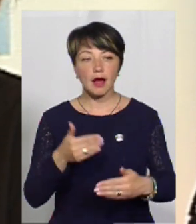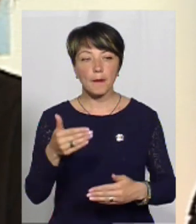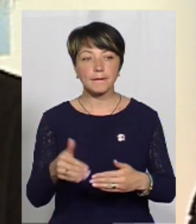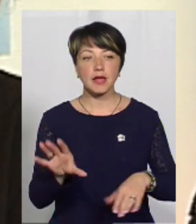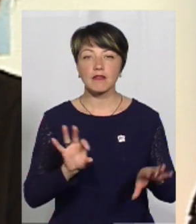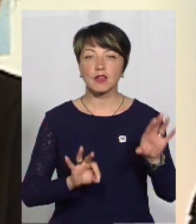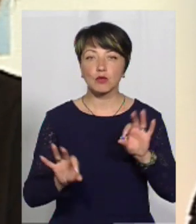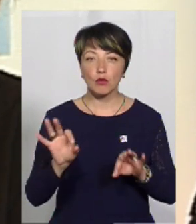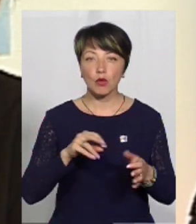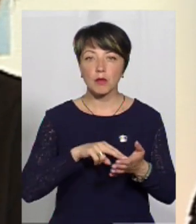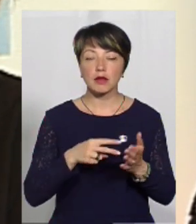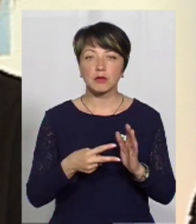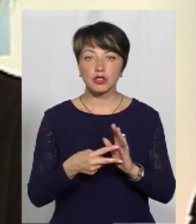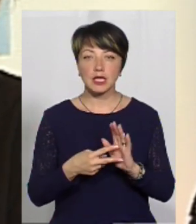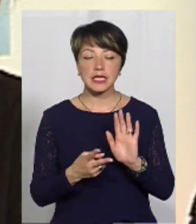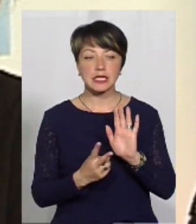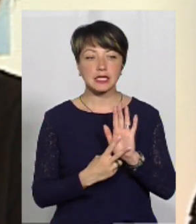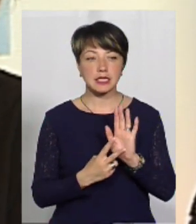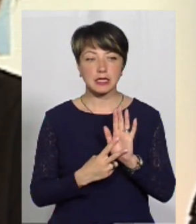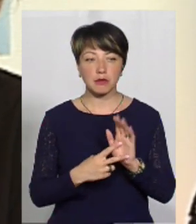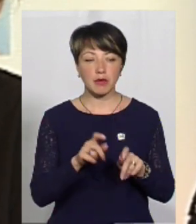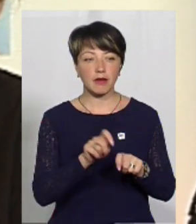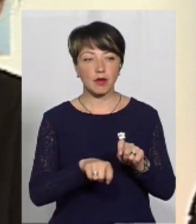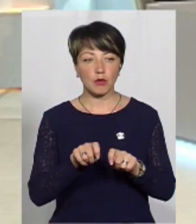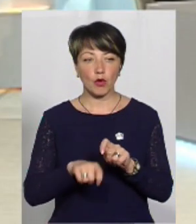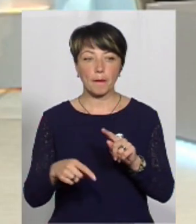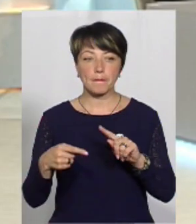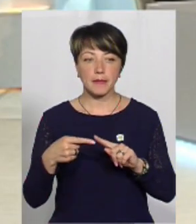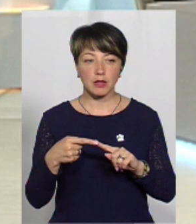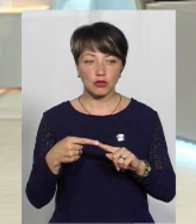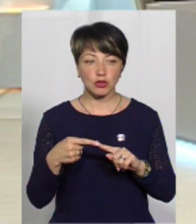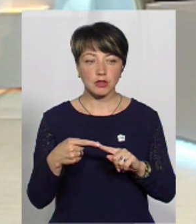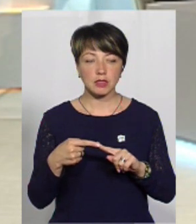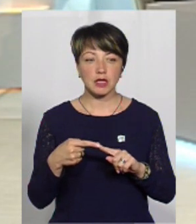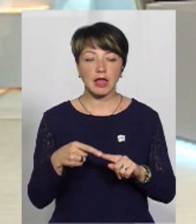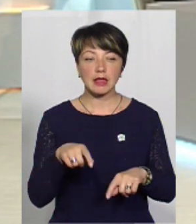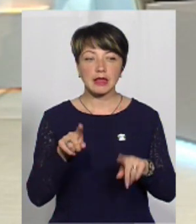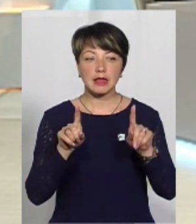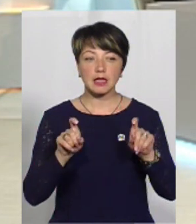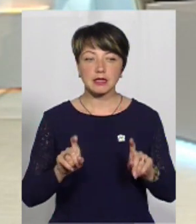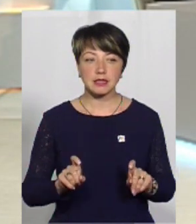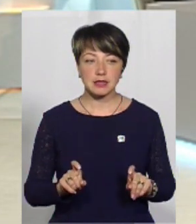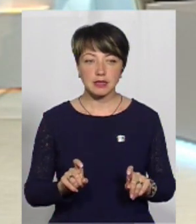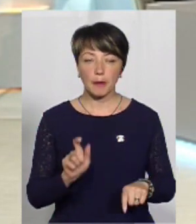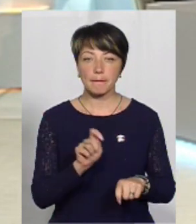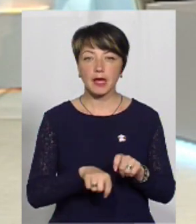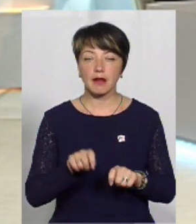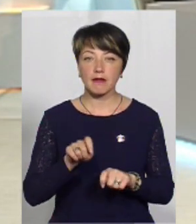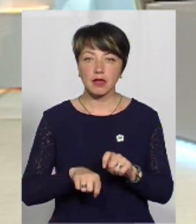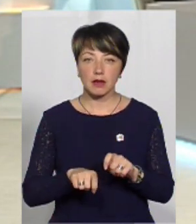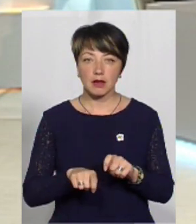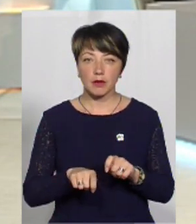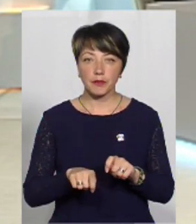стати поліцейським, передбачають 7 випробувань. Перший з них – це етап тестування, це перевірка